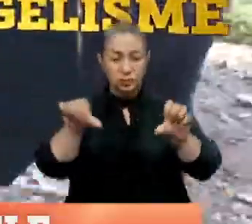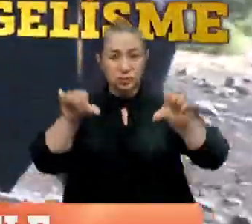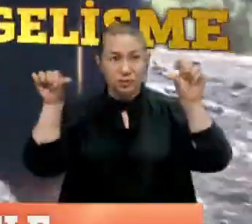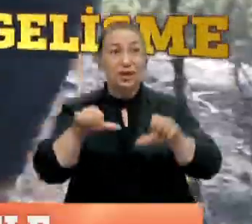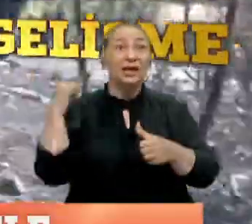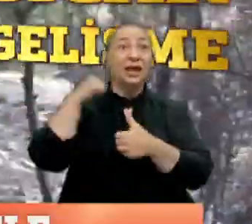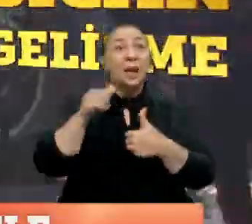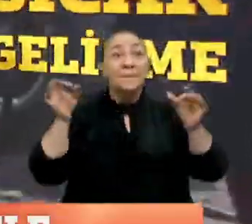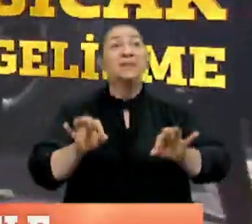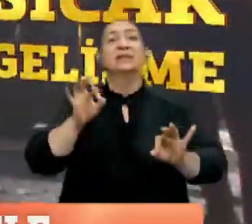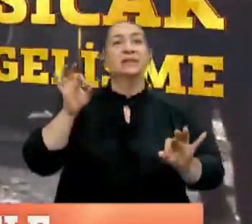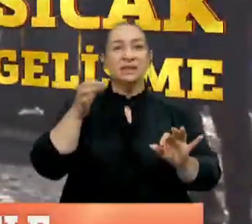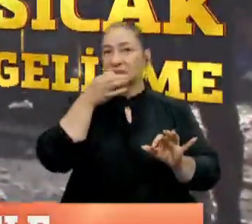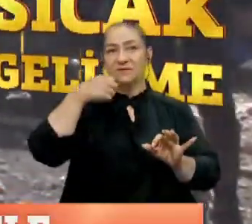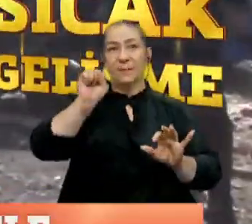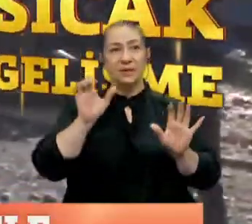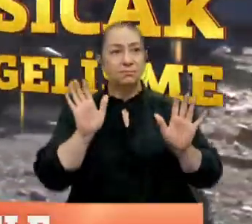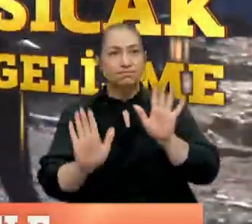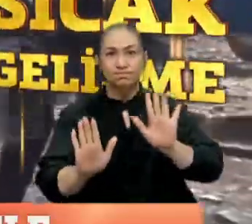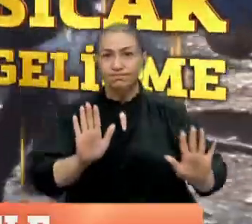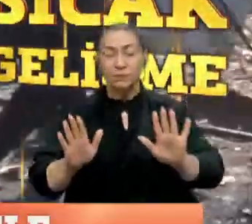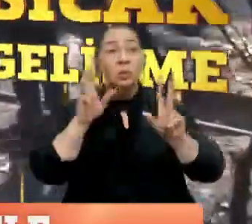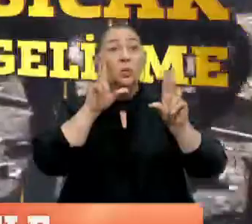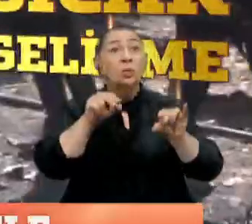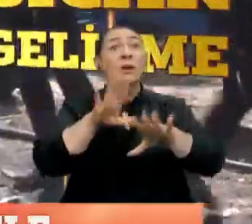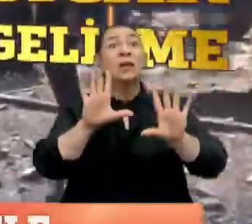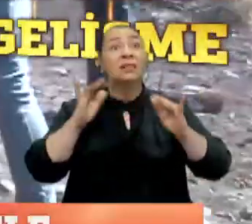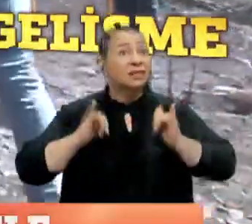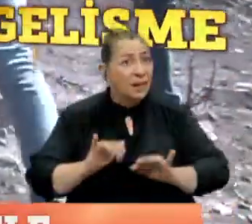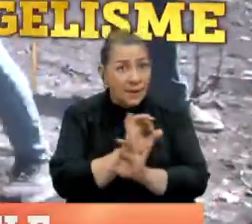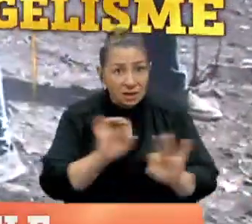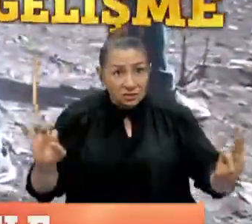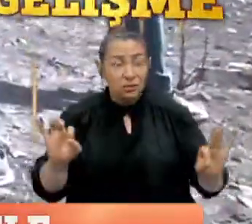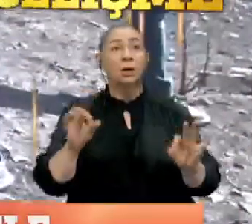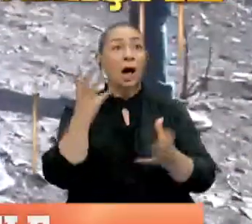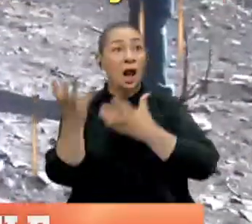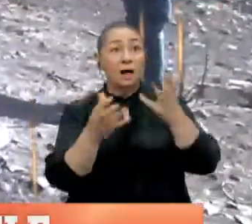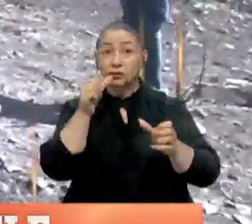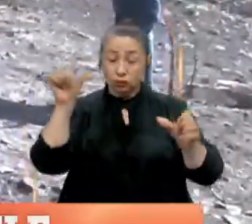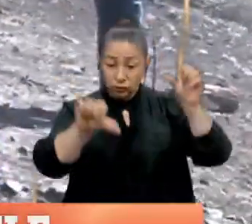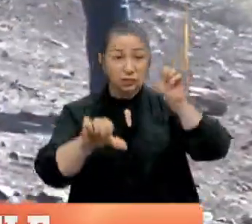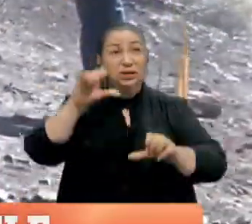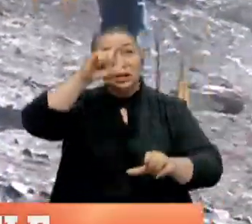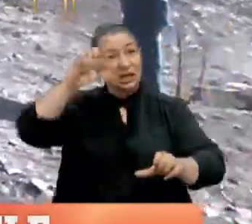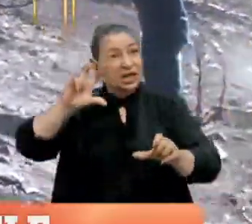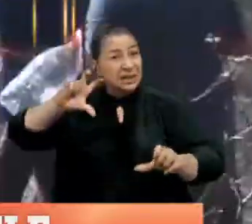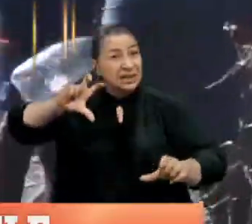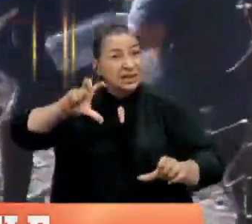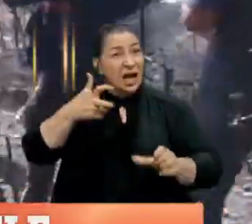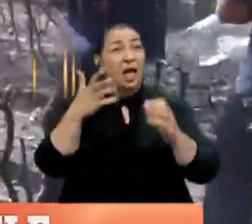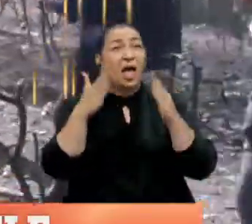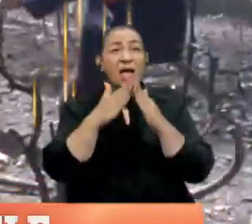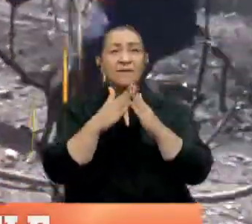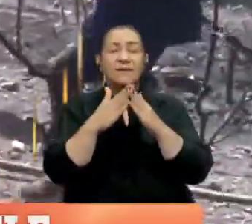yangının yeniden başlamasını engellemeye çalıştılar. Uyumadan, dinlenmeden, alevlerin de üstüne eklendiği kavurucu sıcakta